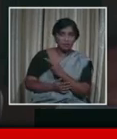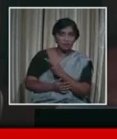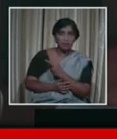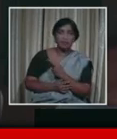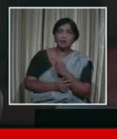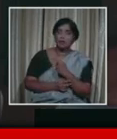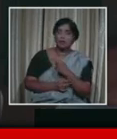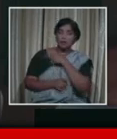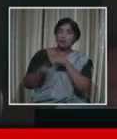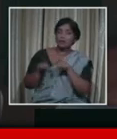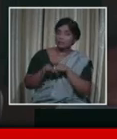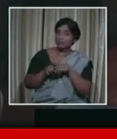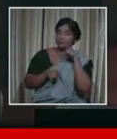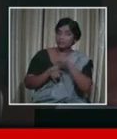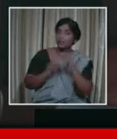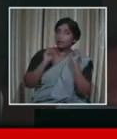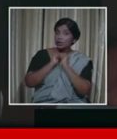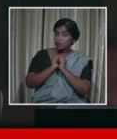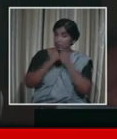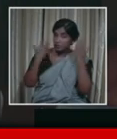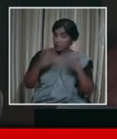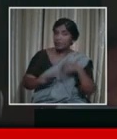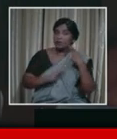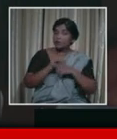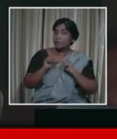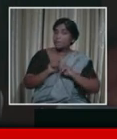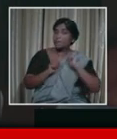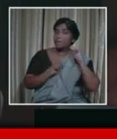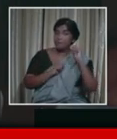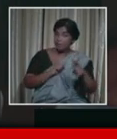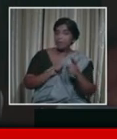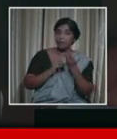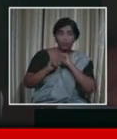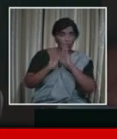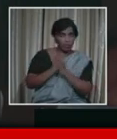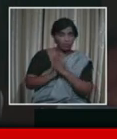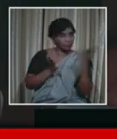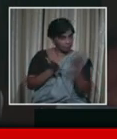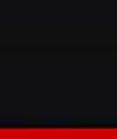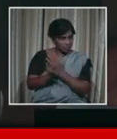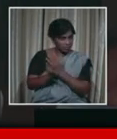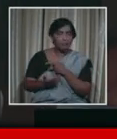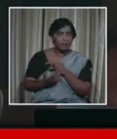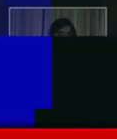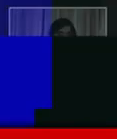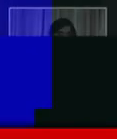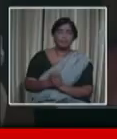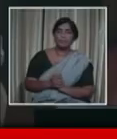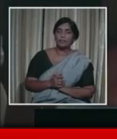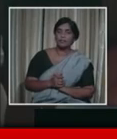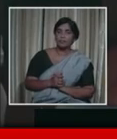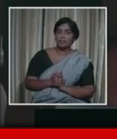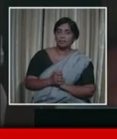Excise department ke ahan oba rasawa karala oba rata ta gebiya yutu e mudal pramane aya kara ganna wada?